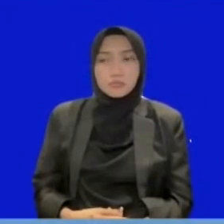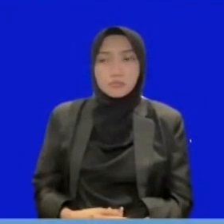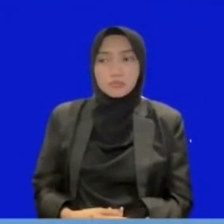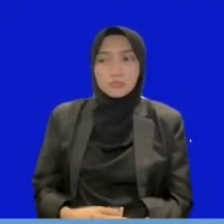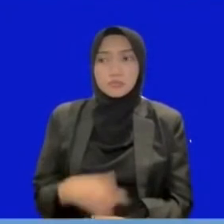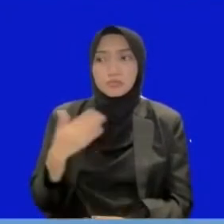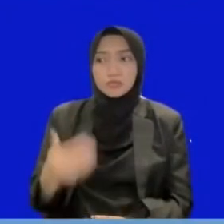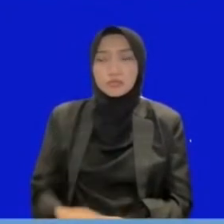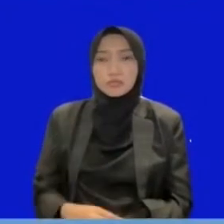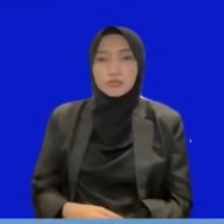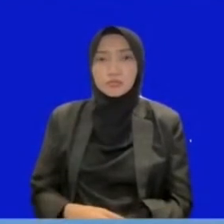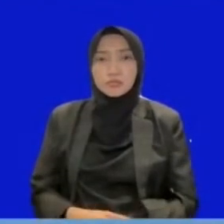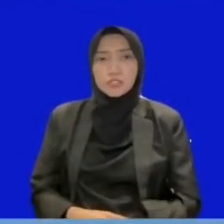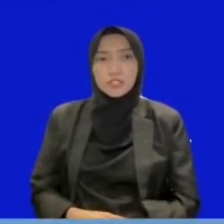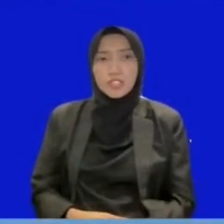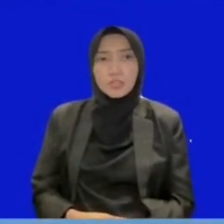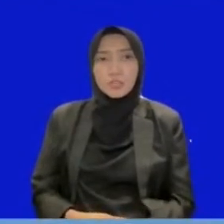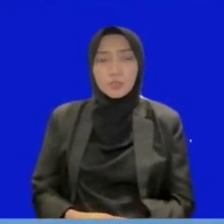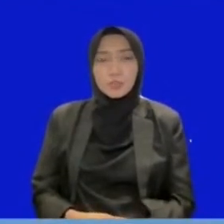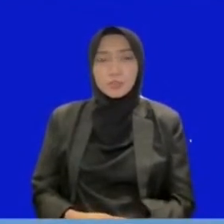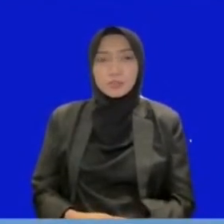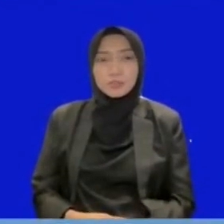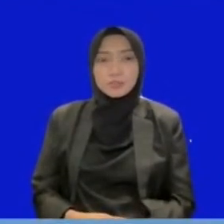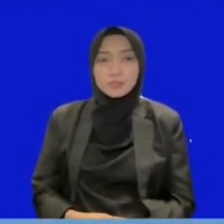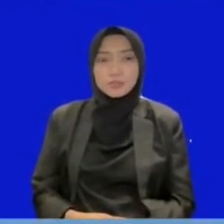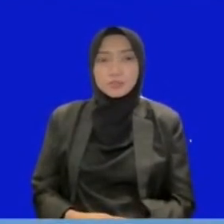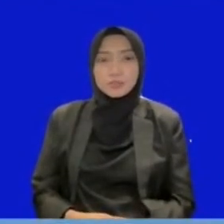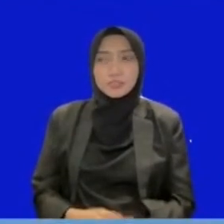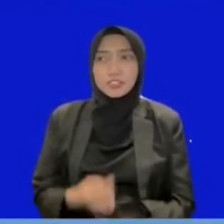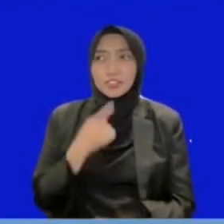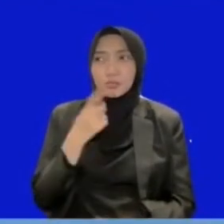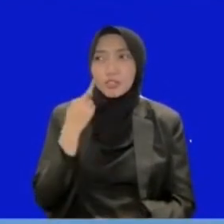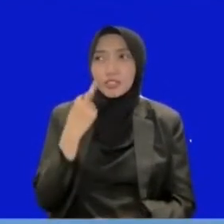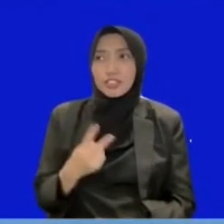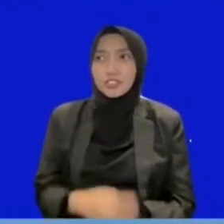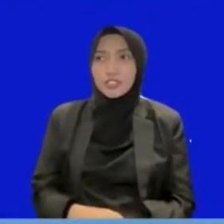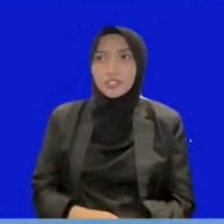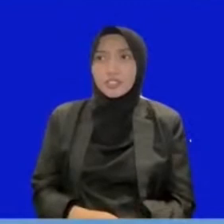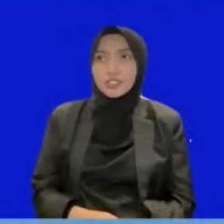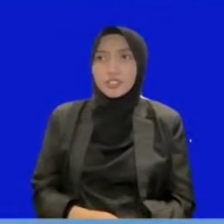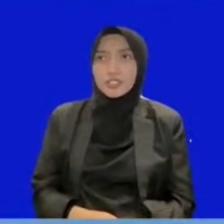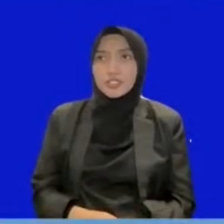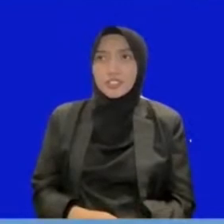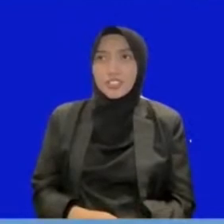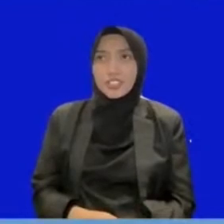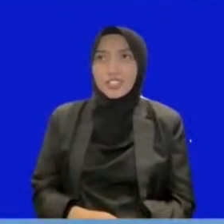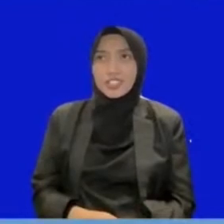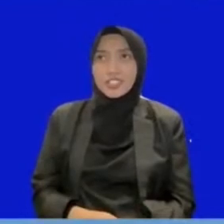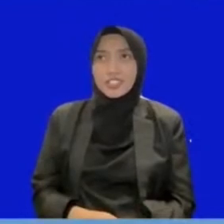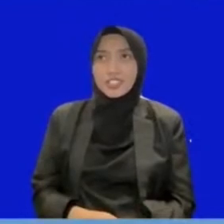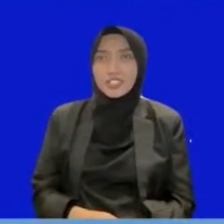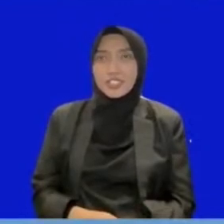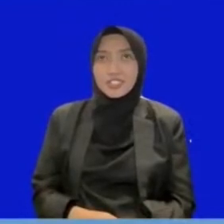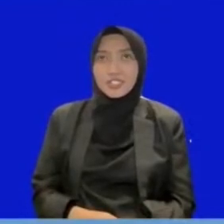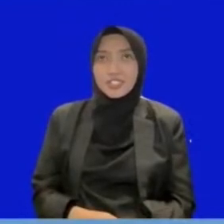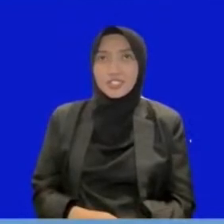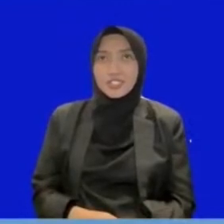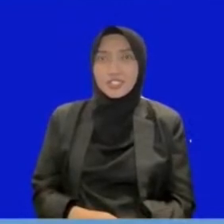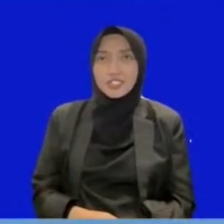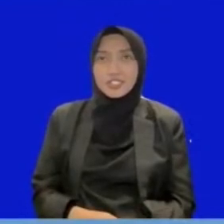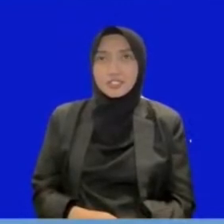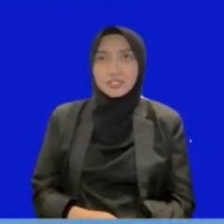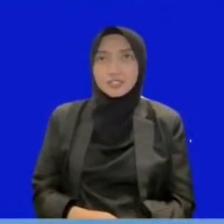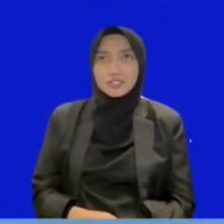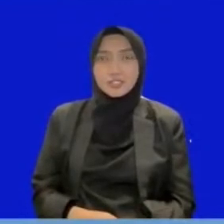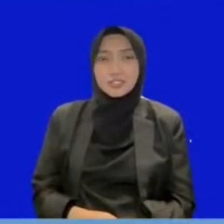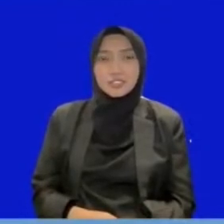Nah, jadi kita coba lihat ini ya. Mungkin untuk mengembalikan semangat lagi, mungkin ini ya,